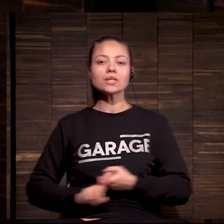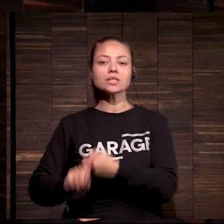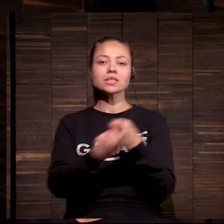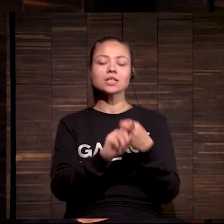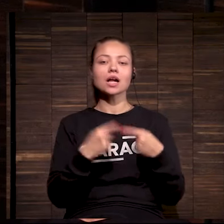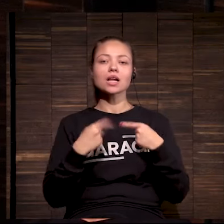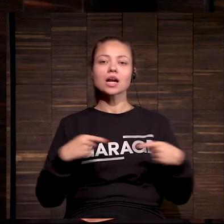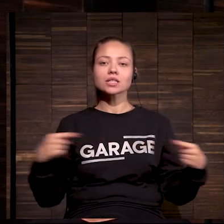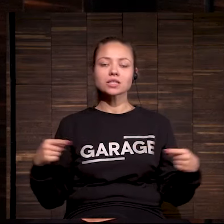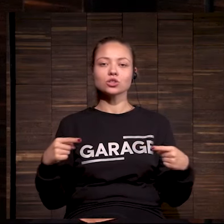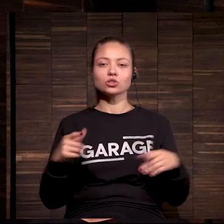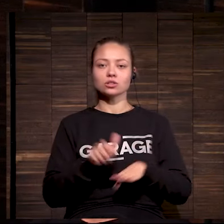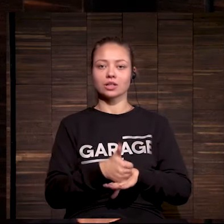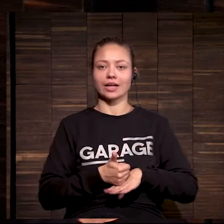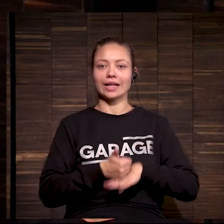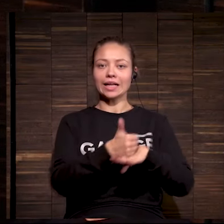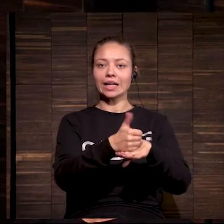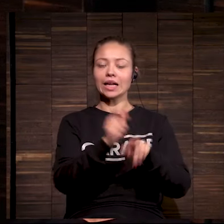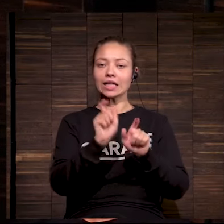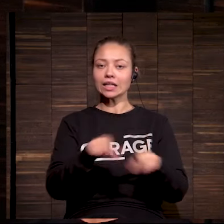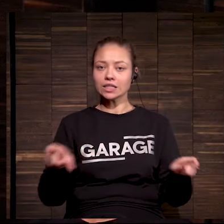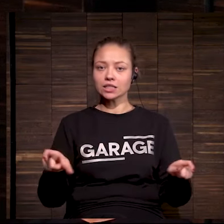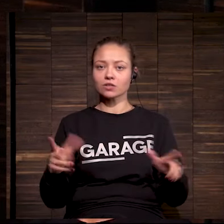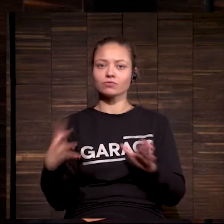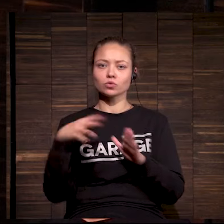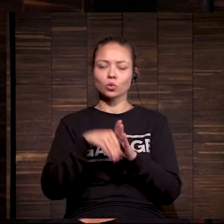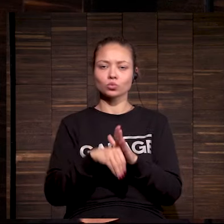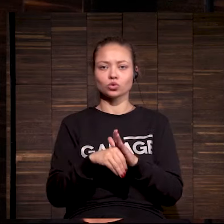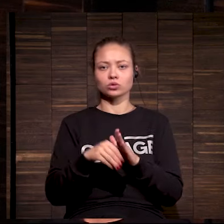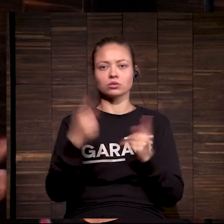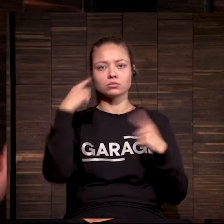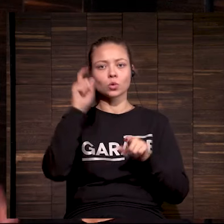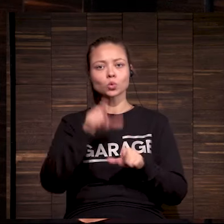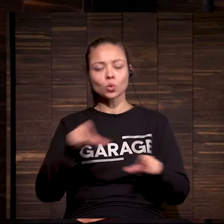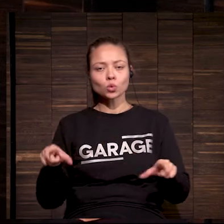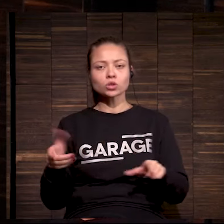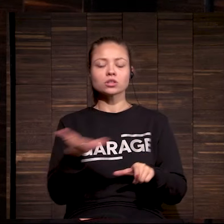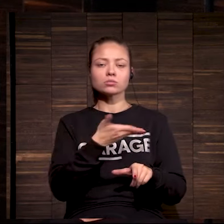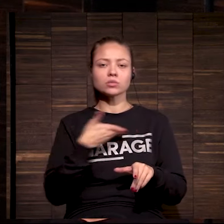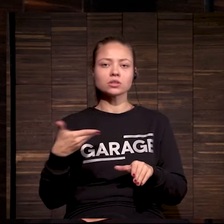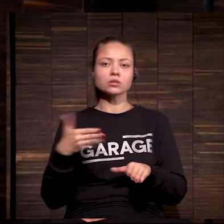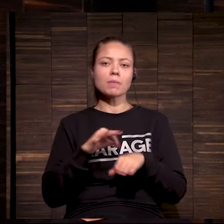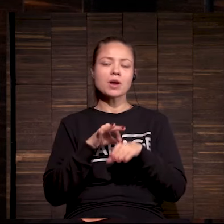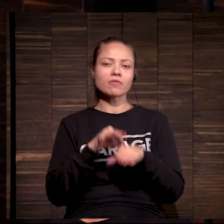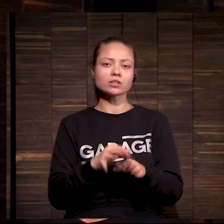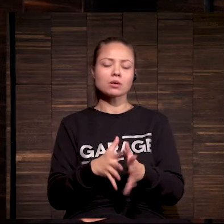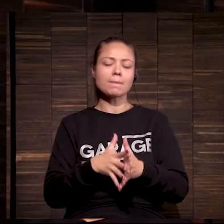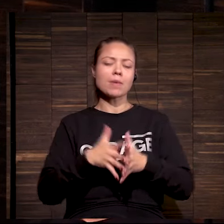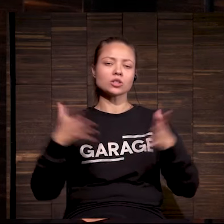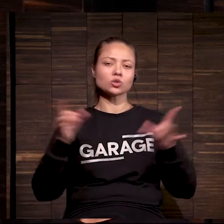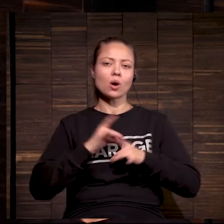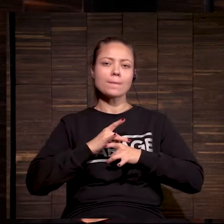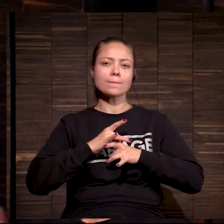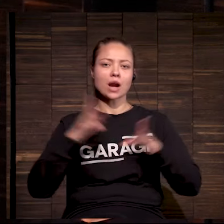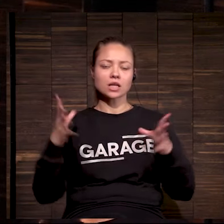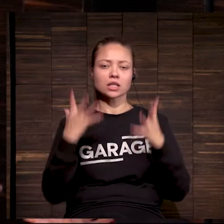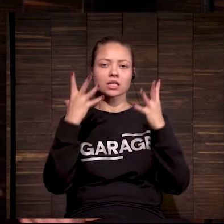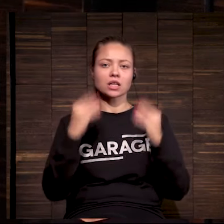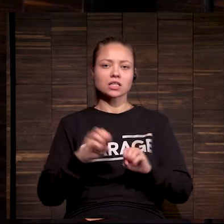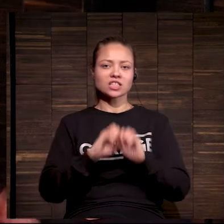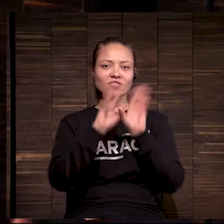различных лидеров в том числе художников мы проводили большое празднование дня святого патрика